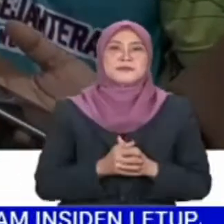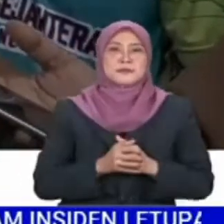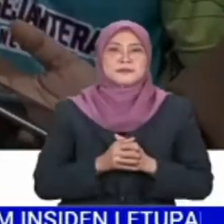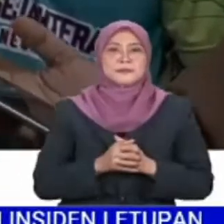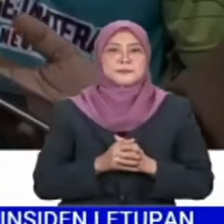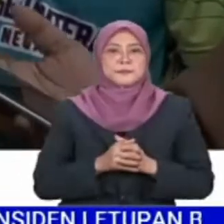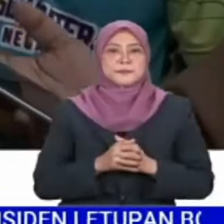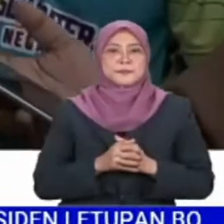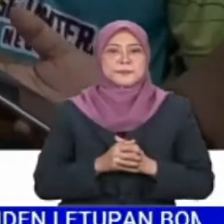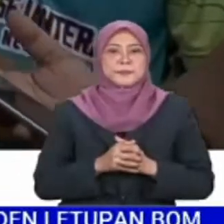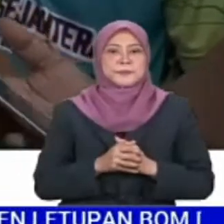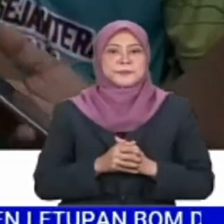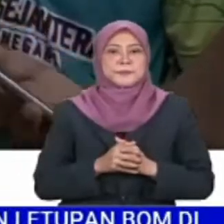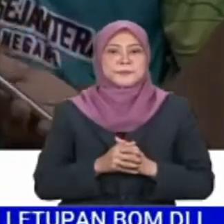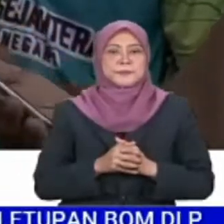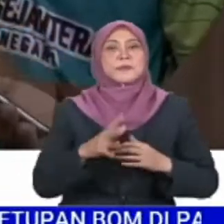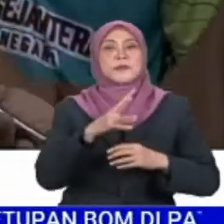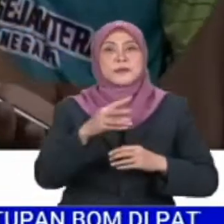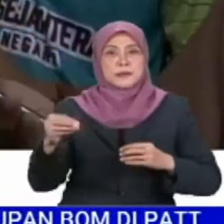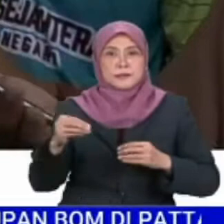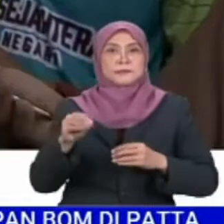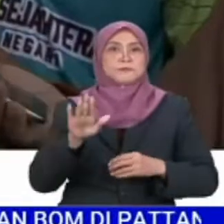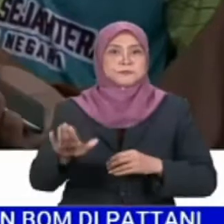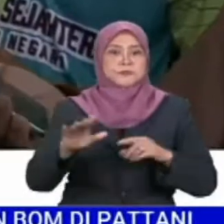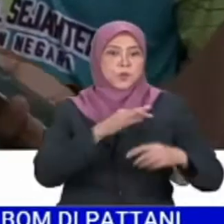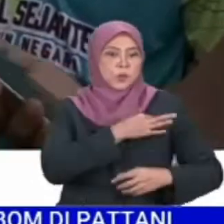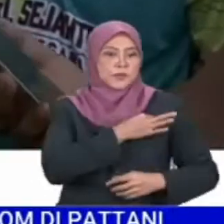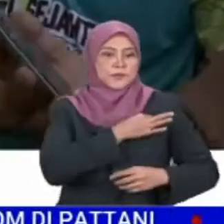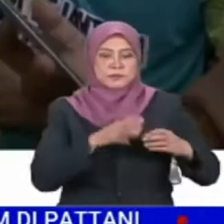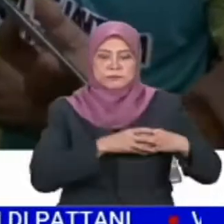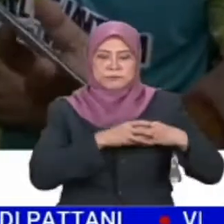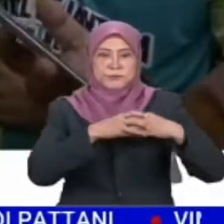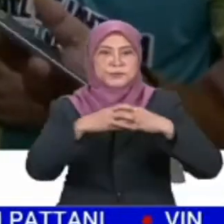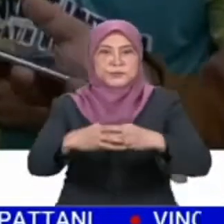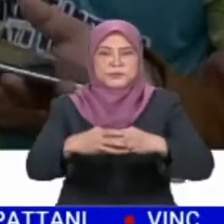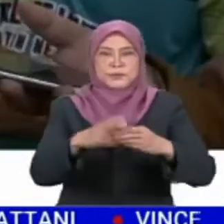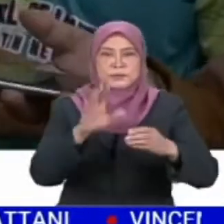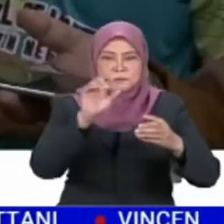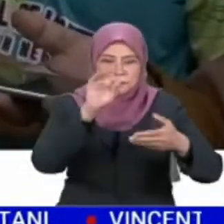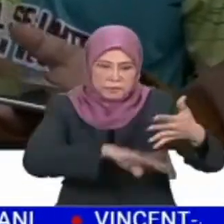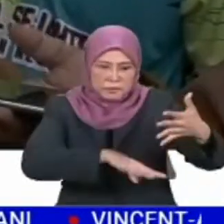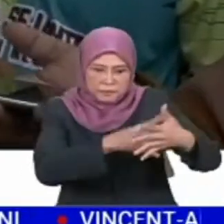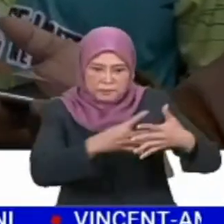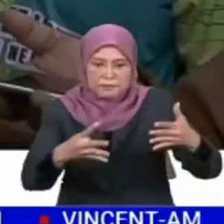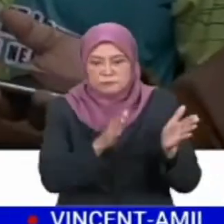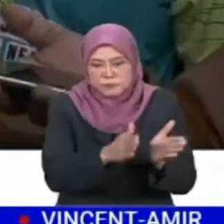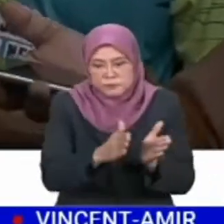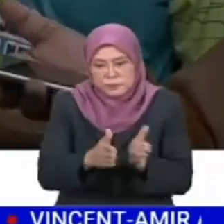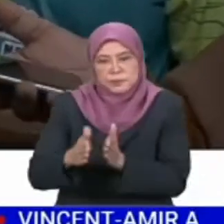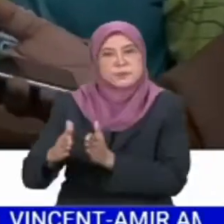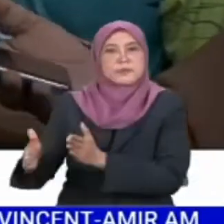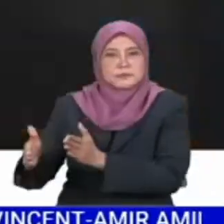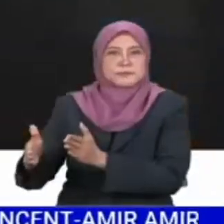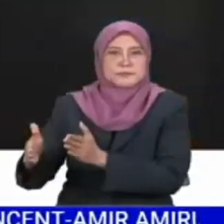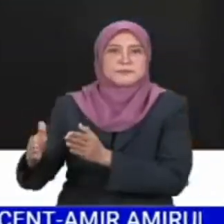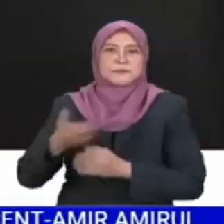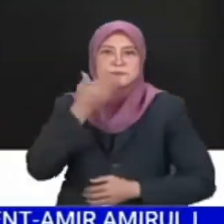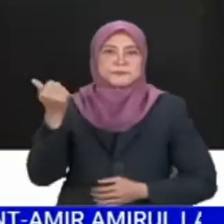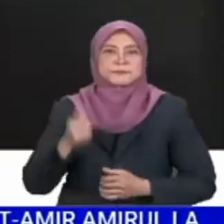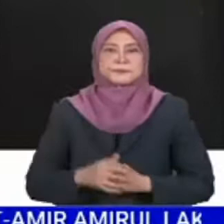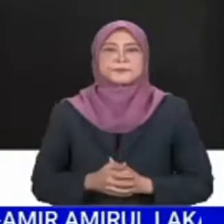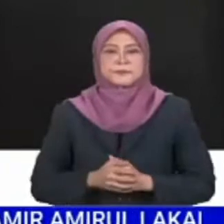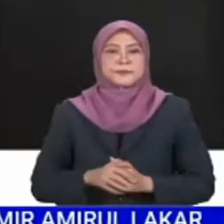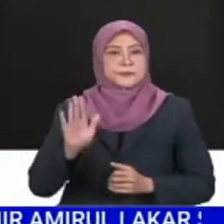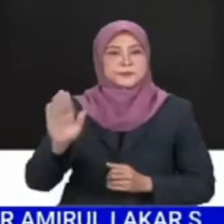Dan pergerakan mereka kita akan adakan secara berstruktur dan yang terancang.